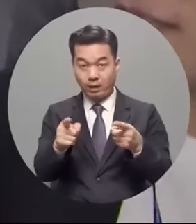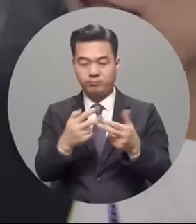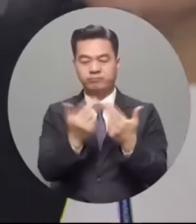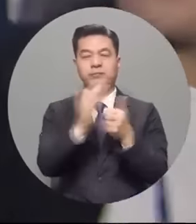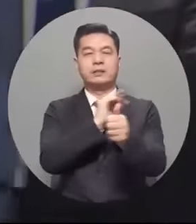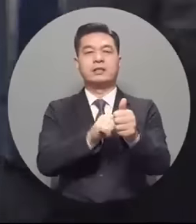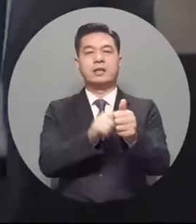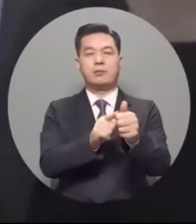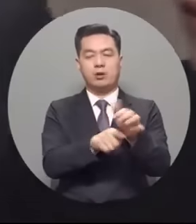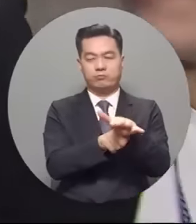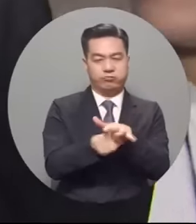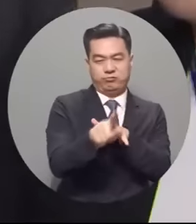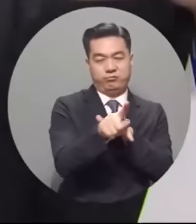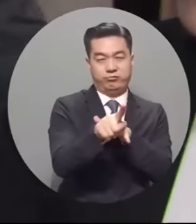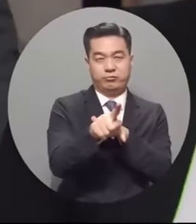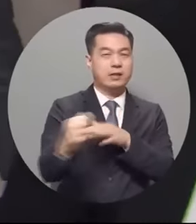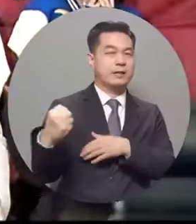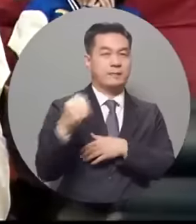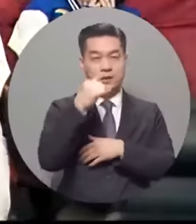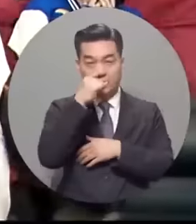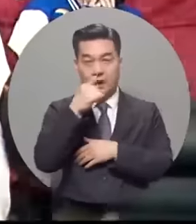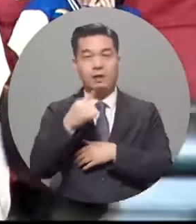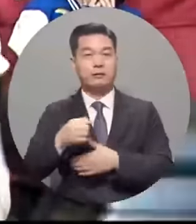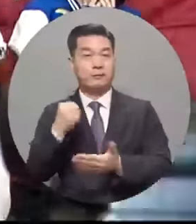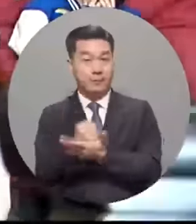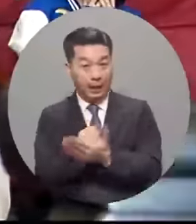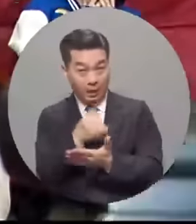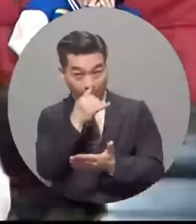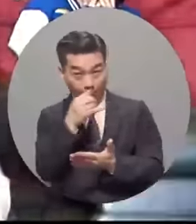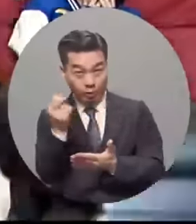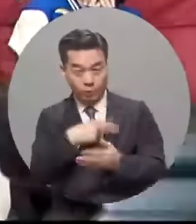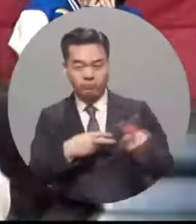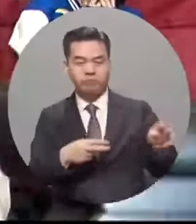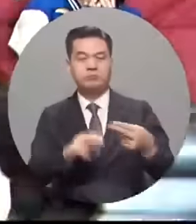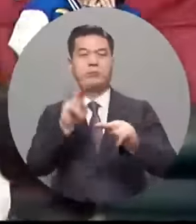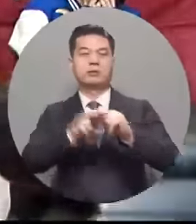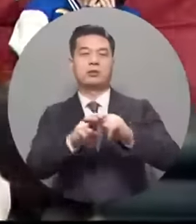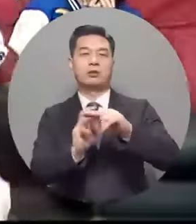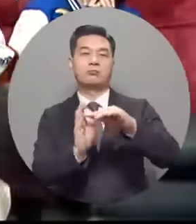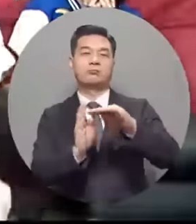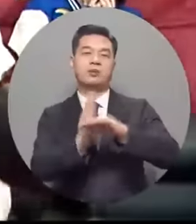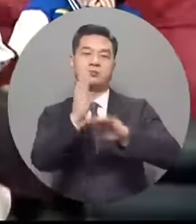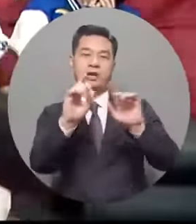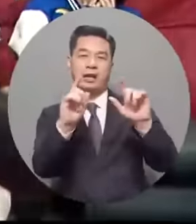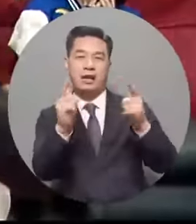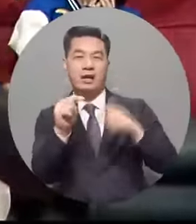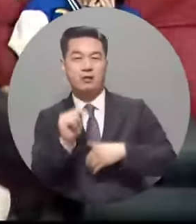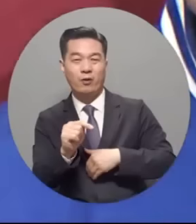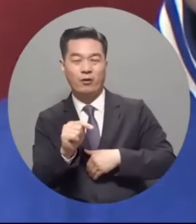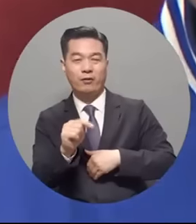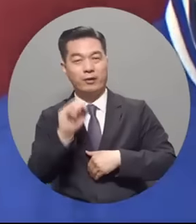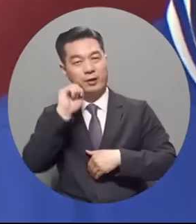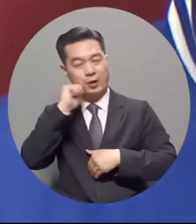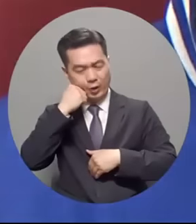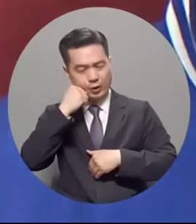지도체제가 견고해졌다는 비판과 함께 200석을 넘게 주지 않는 민심은 어려워도 타협하고 협치하는